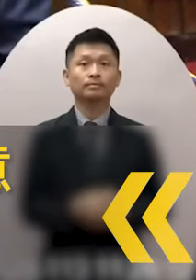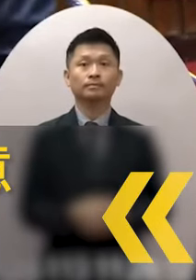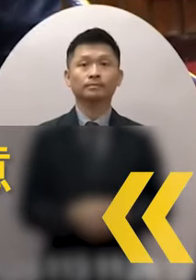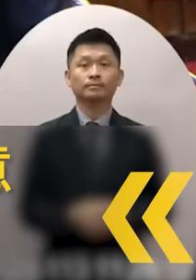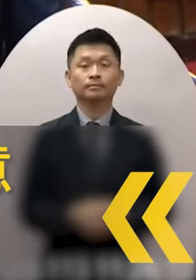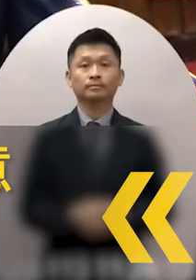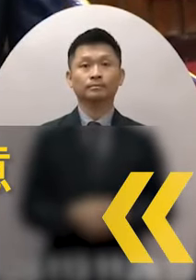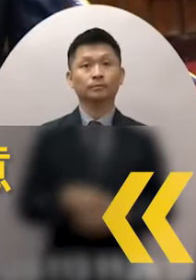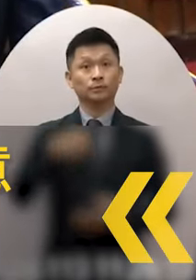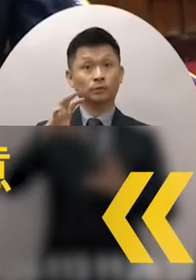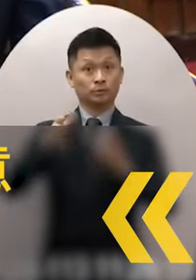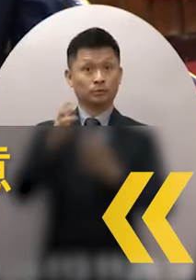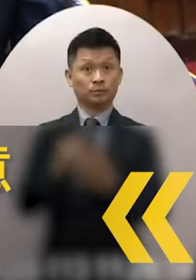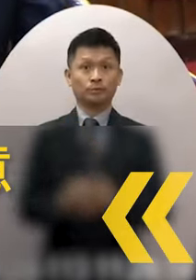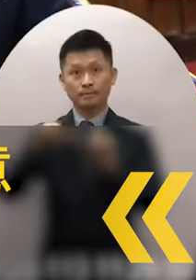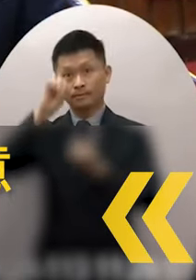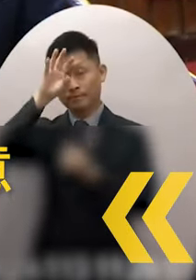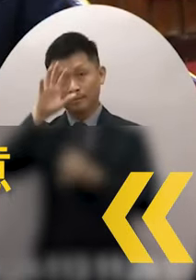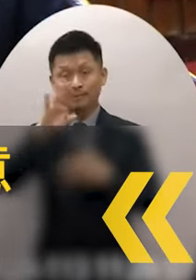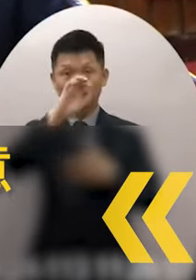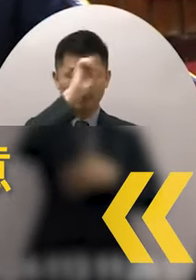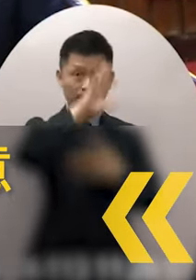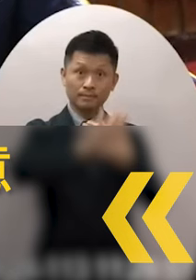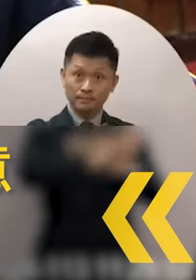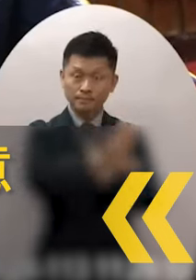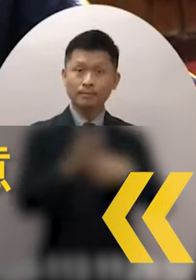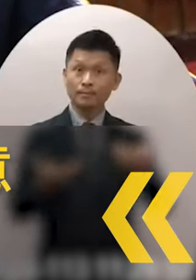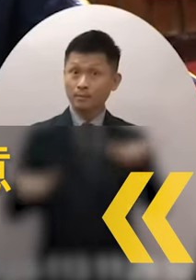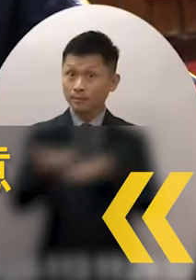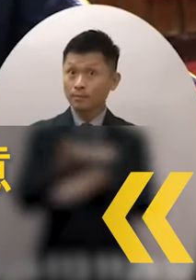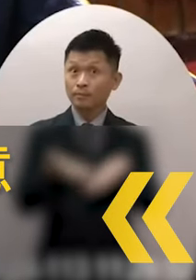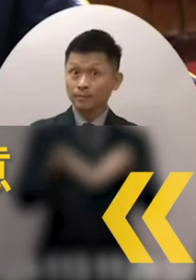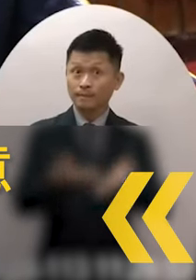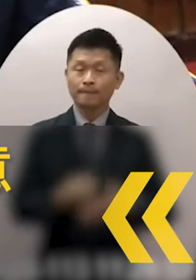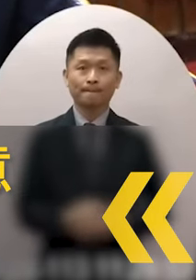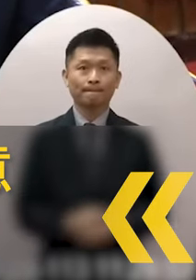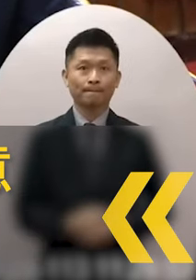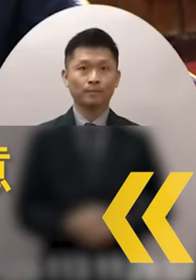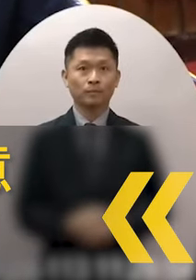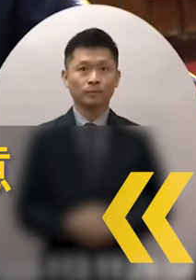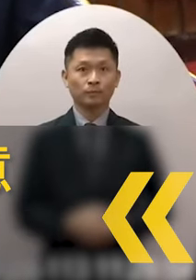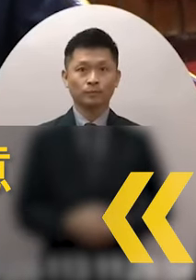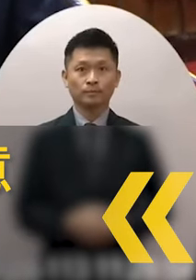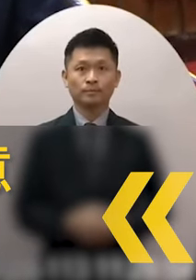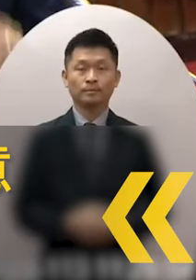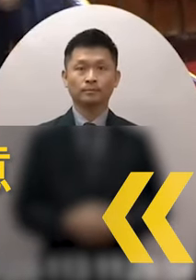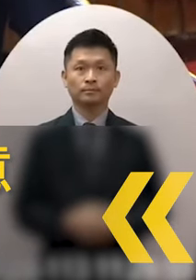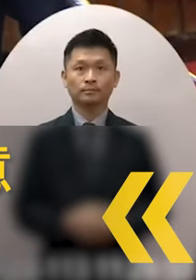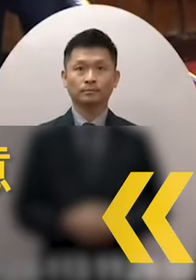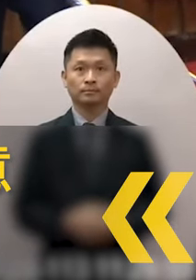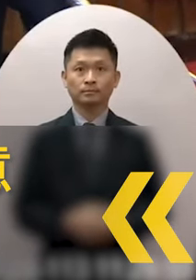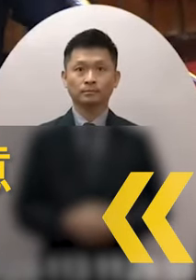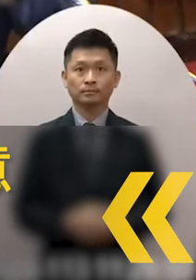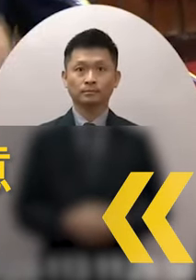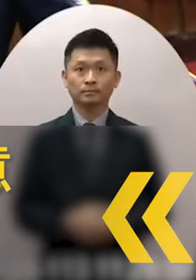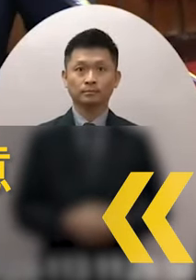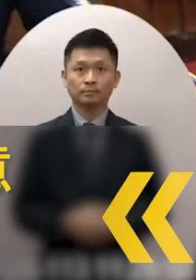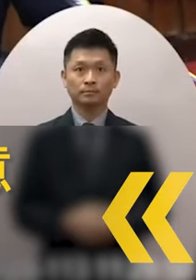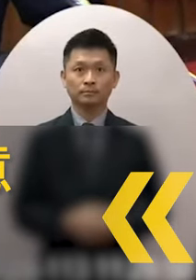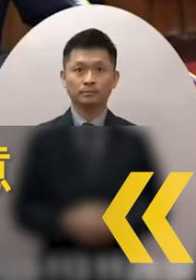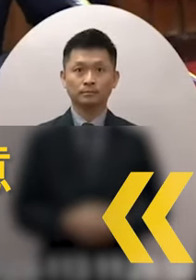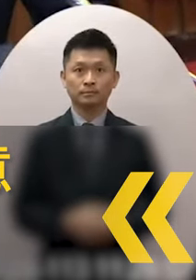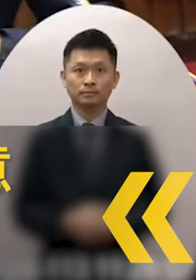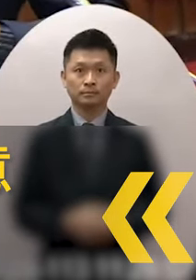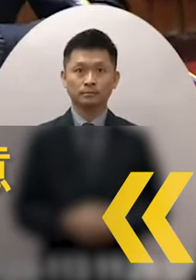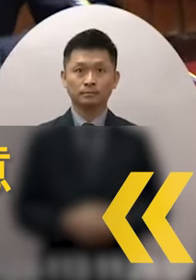五院体制的宪法结构，那如果院跟院之间的沟通不良，或是有任何的重大事件发生，那我是